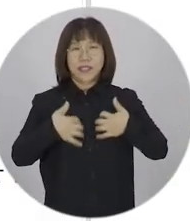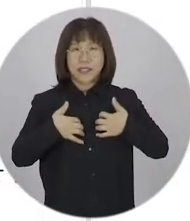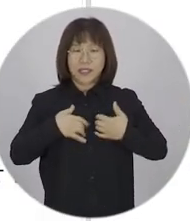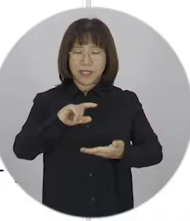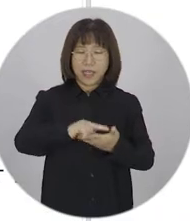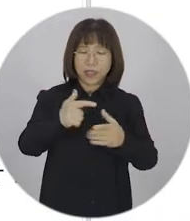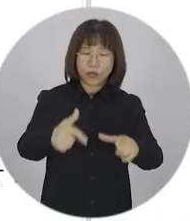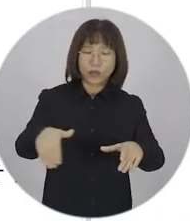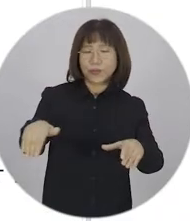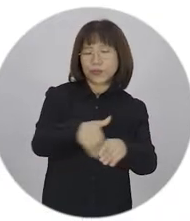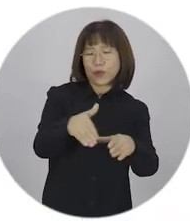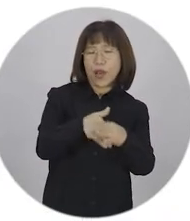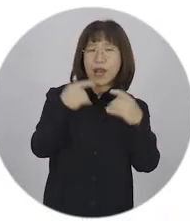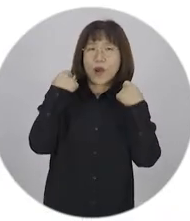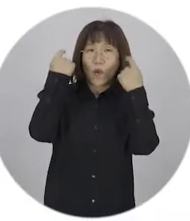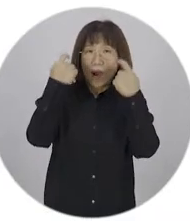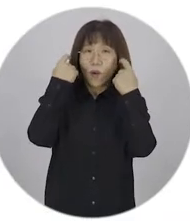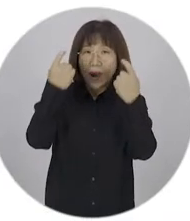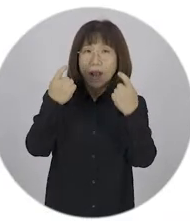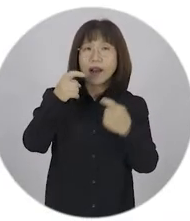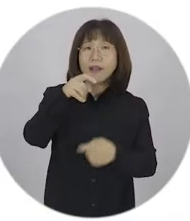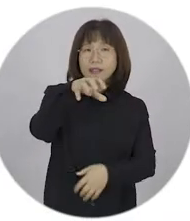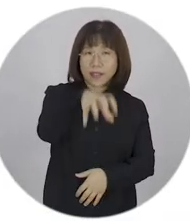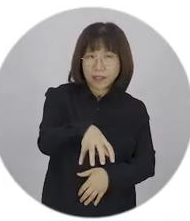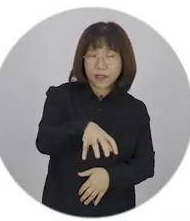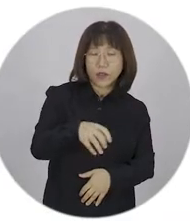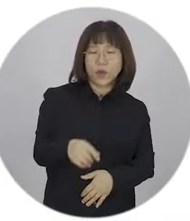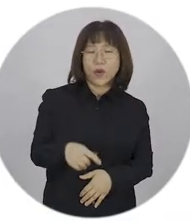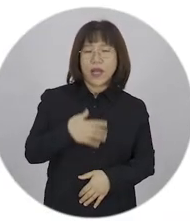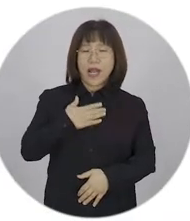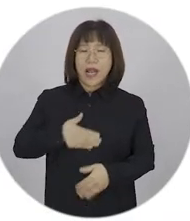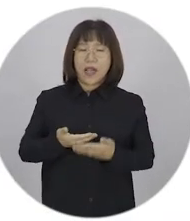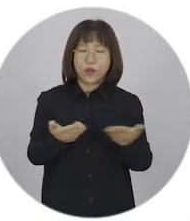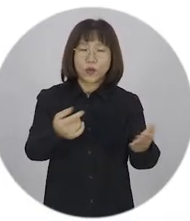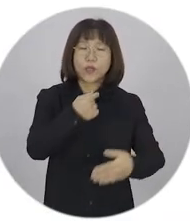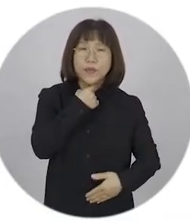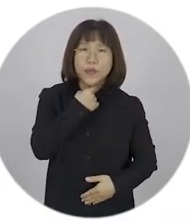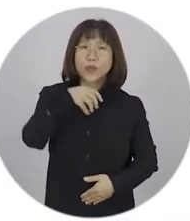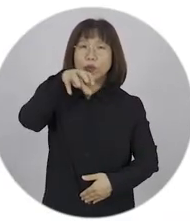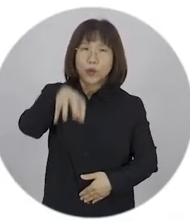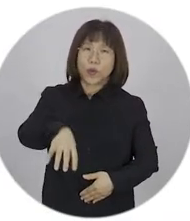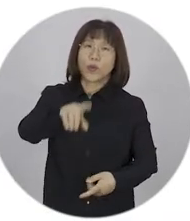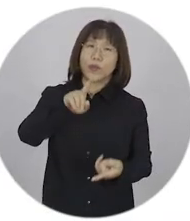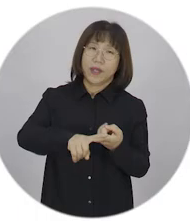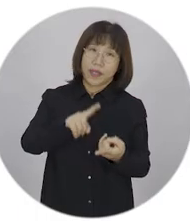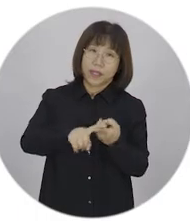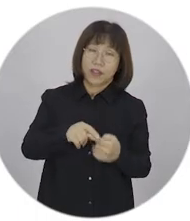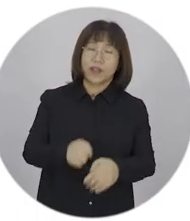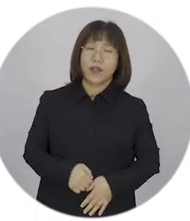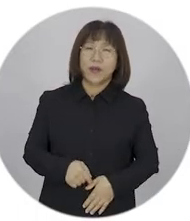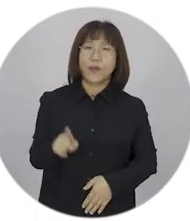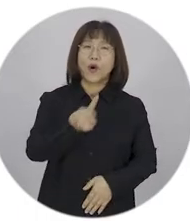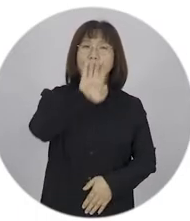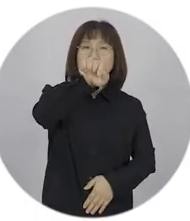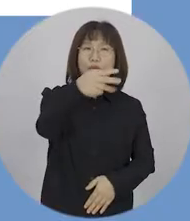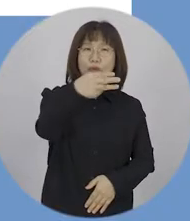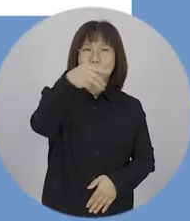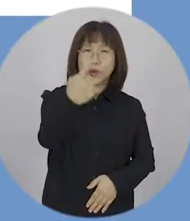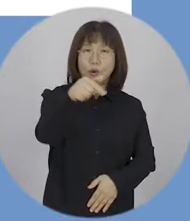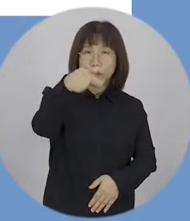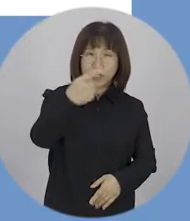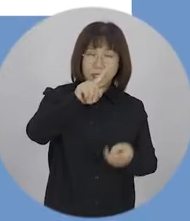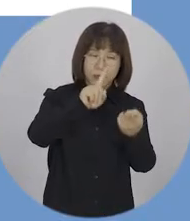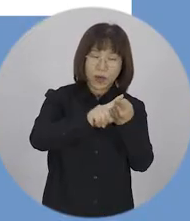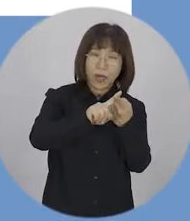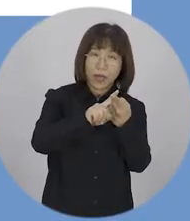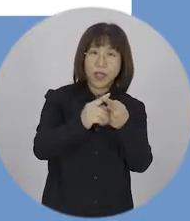문화관광 이야기, 강서구만의 알려주고 싶은 관광 명소 체험 후기 등입니다. 공모는 블로그와 유튜브